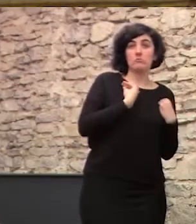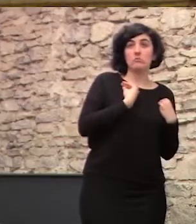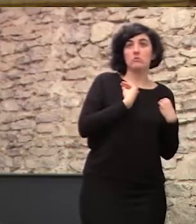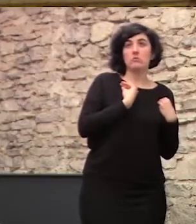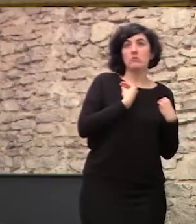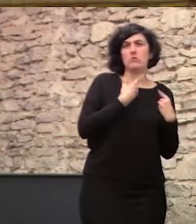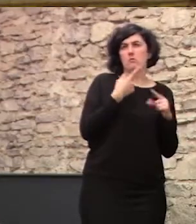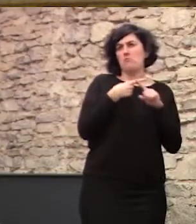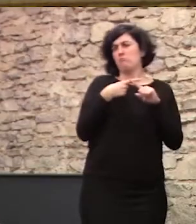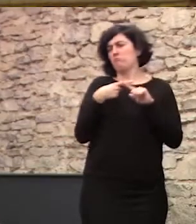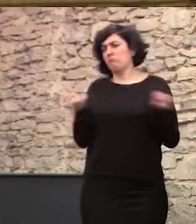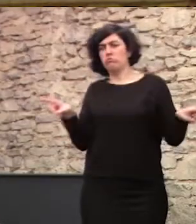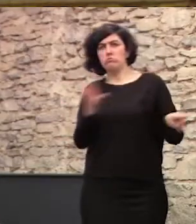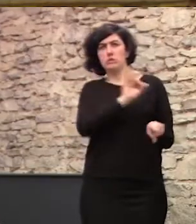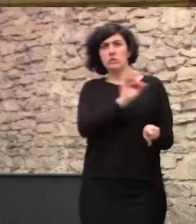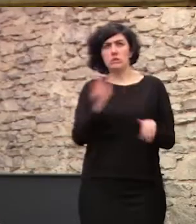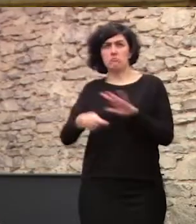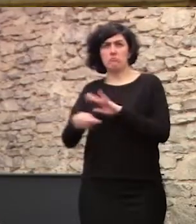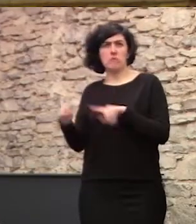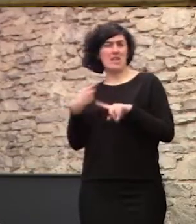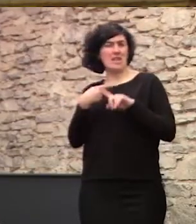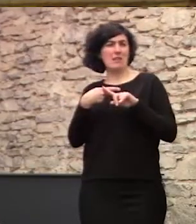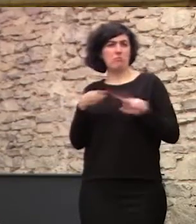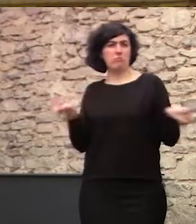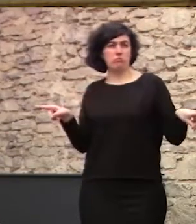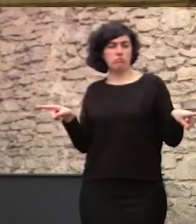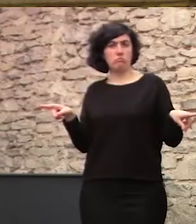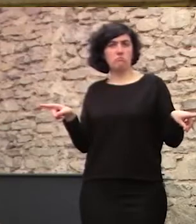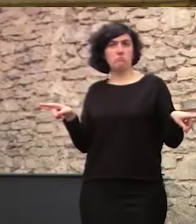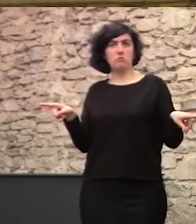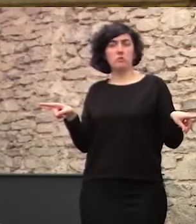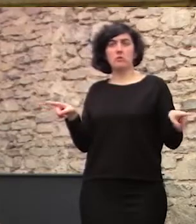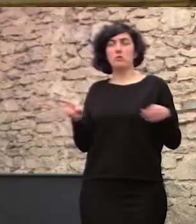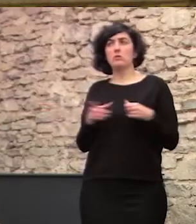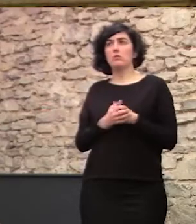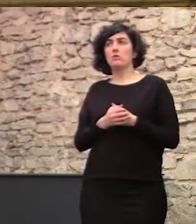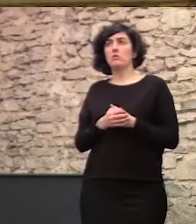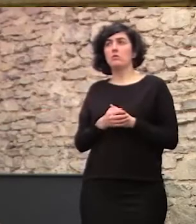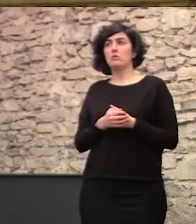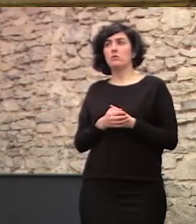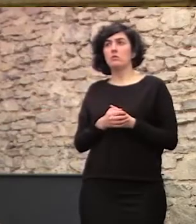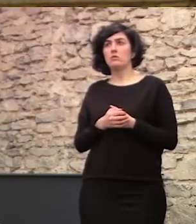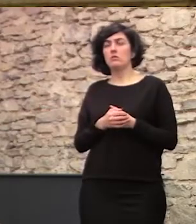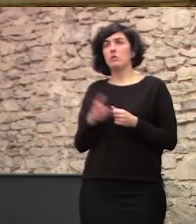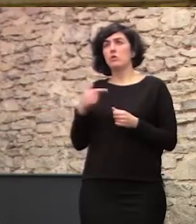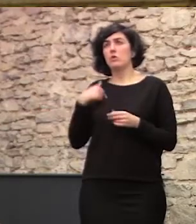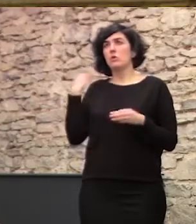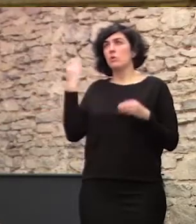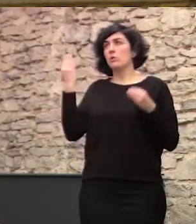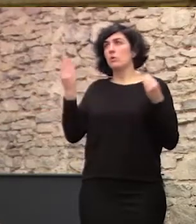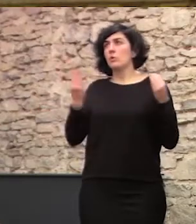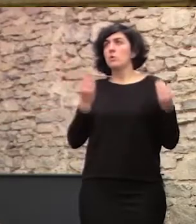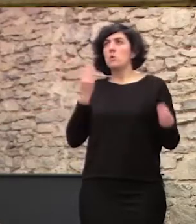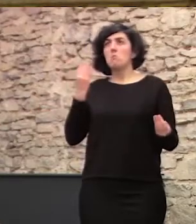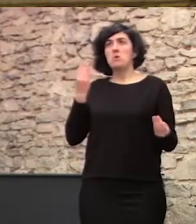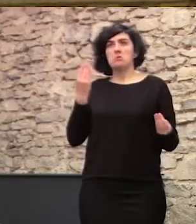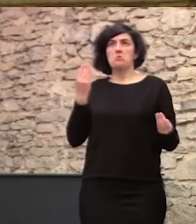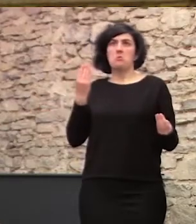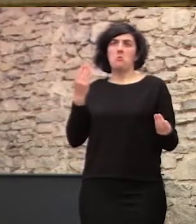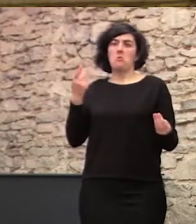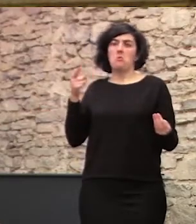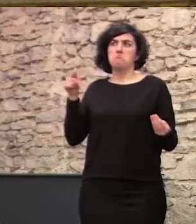oso diferentea da. Gauza batzuk oso diferentea dira eta esango nuke gainera onera edo.